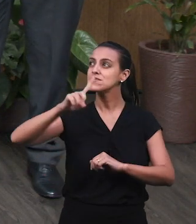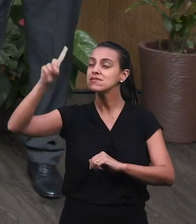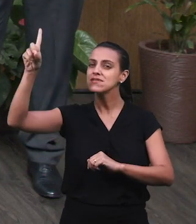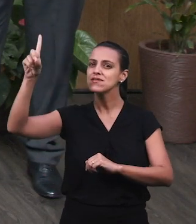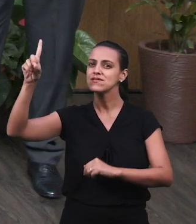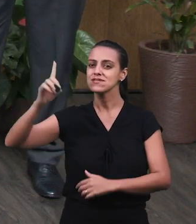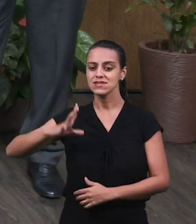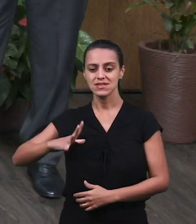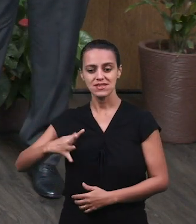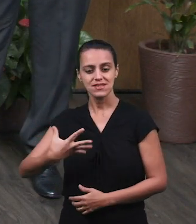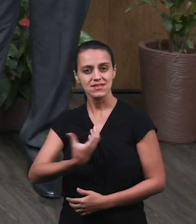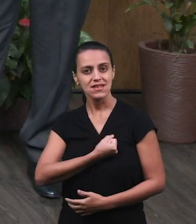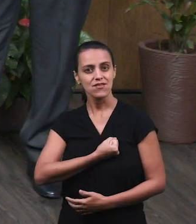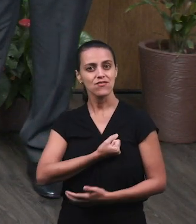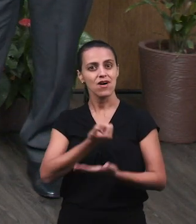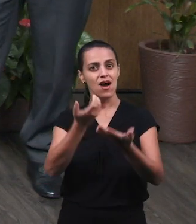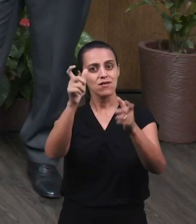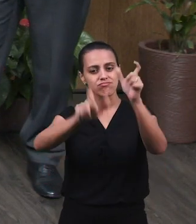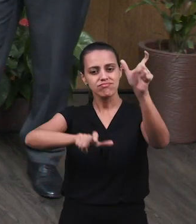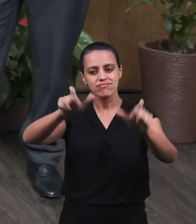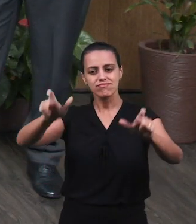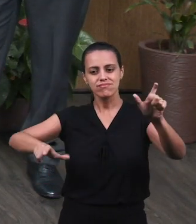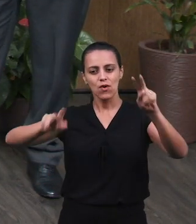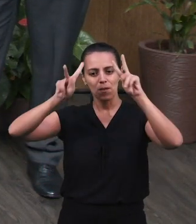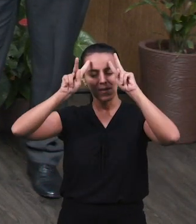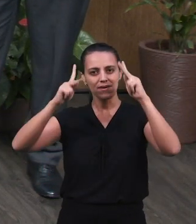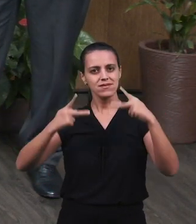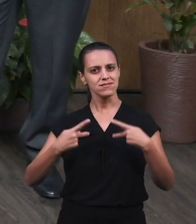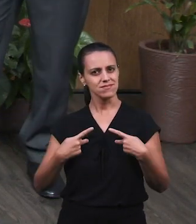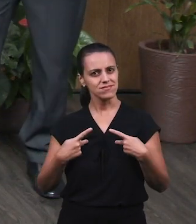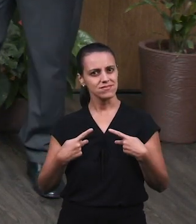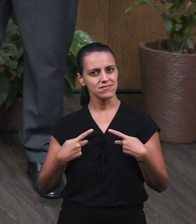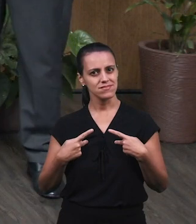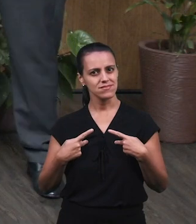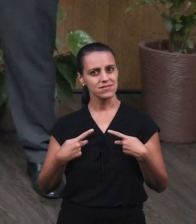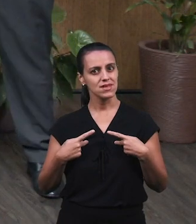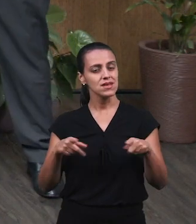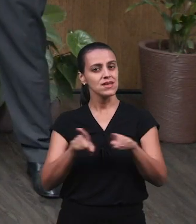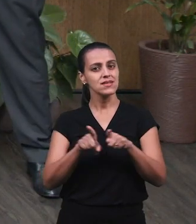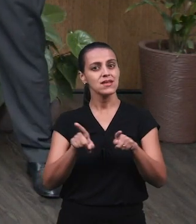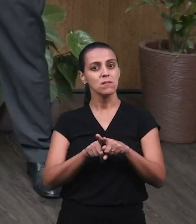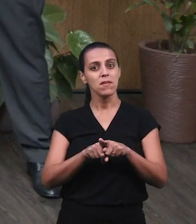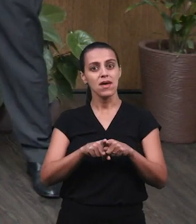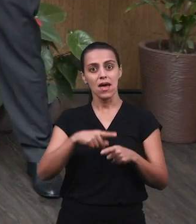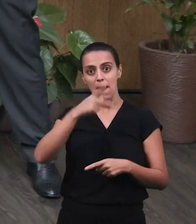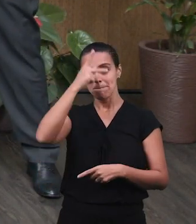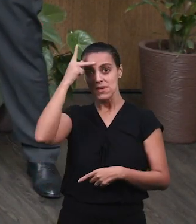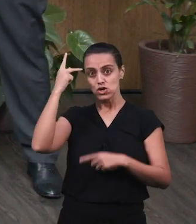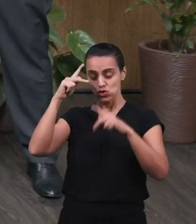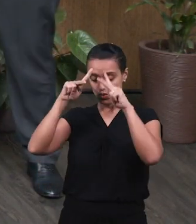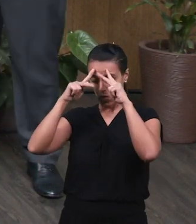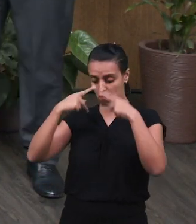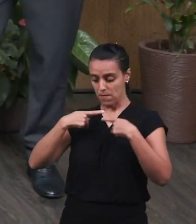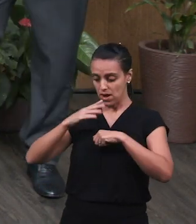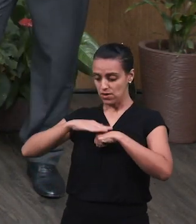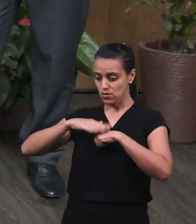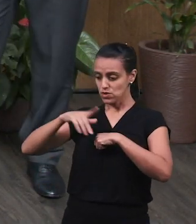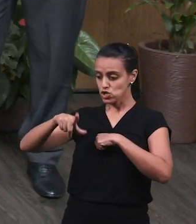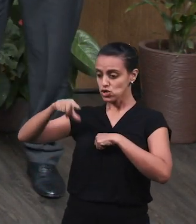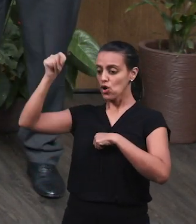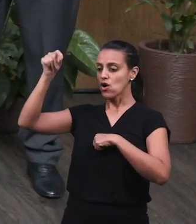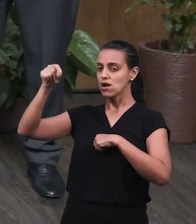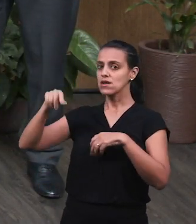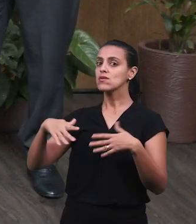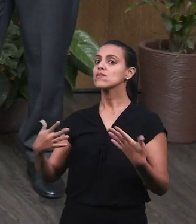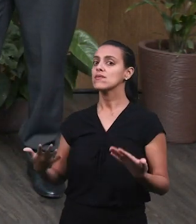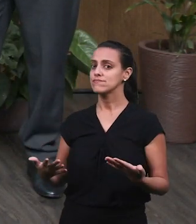pour le salut de l'homme. Et le choix, cela est très important, que l'homme a besoin de faire. Et nous pouvons même, ces